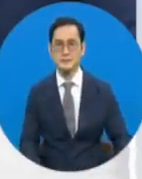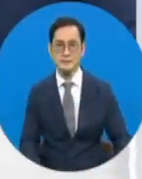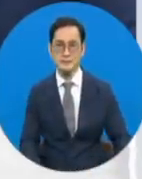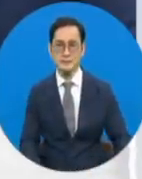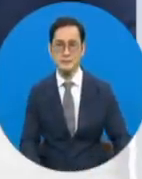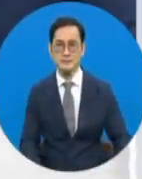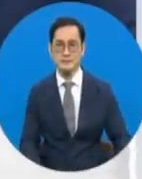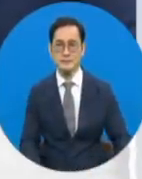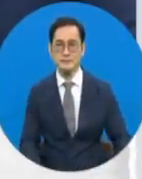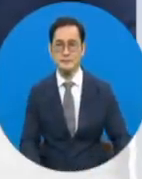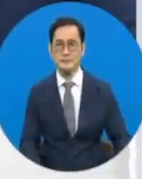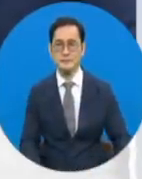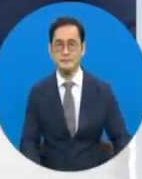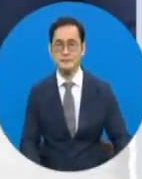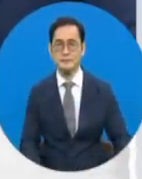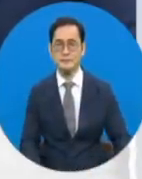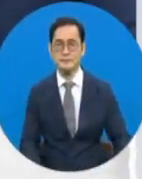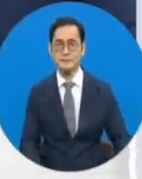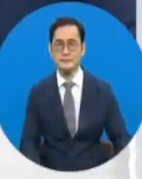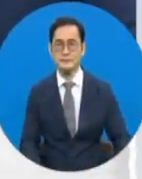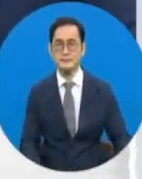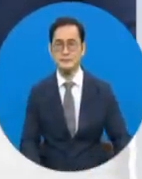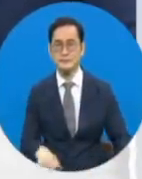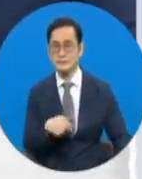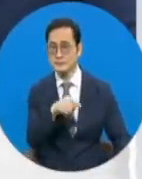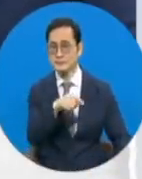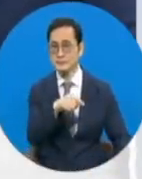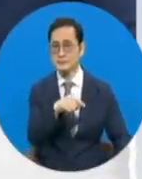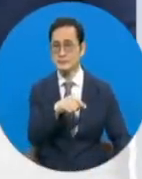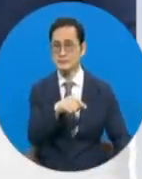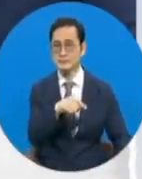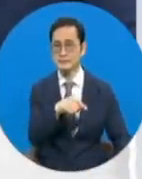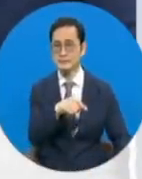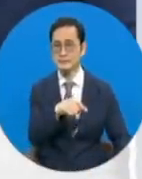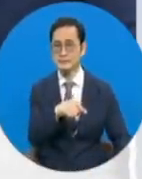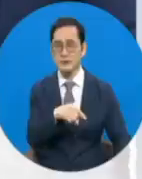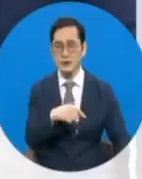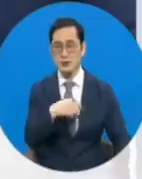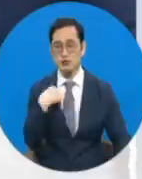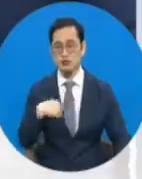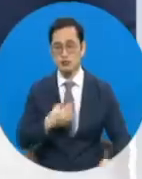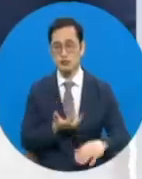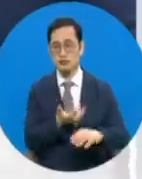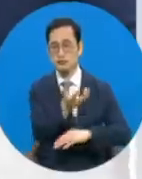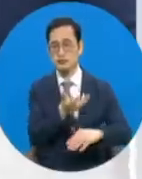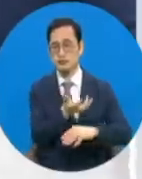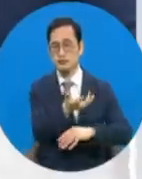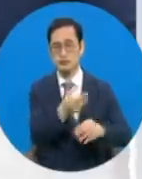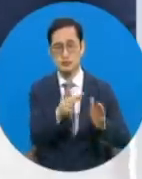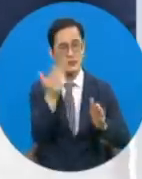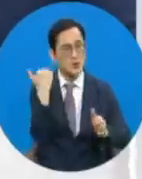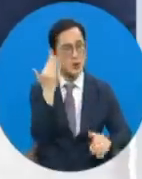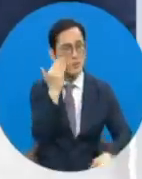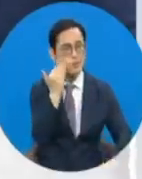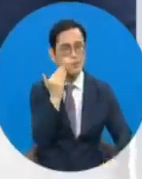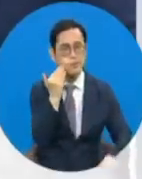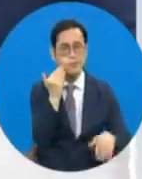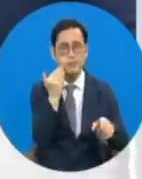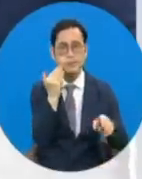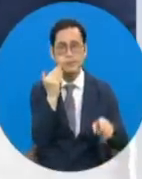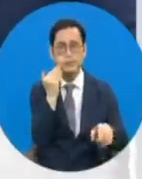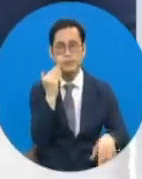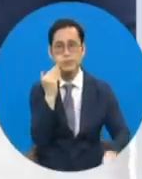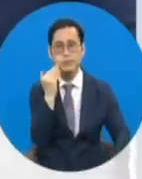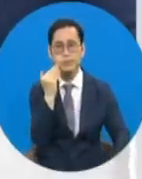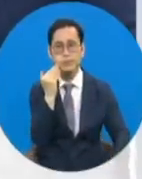말씀하신 것처럼 굉장히 우리 중국에게 보내는 수출이 흑자였는데 이렇게 보복을